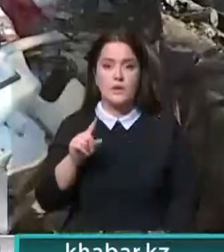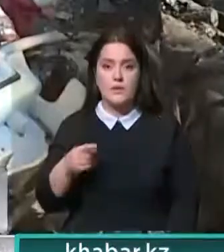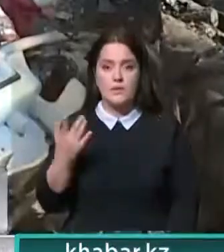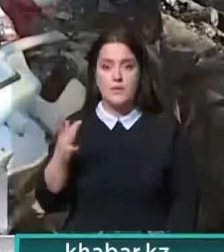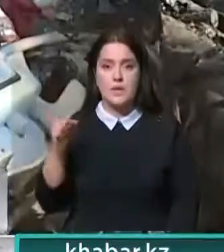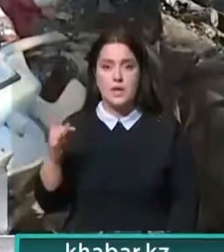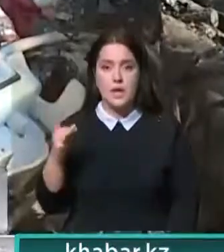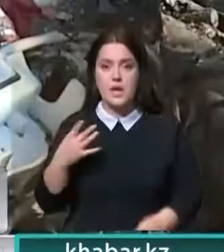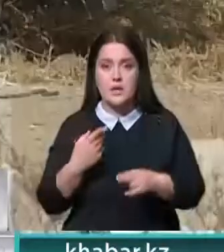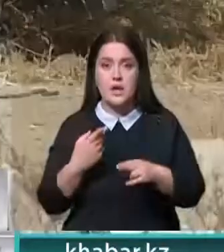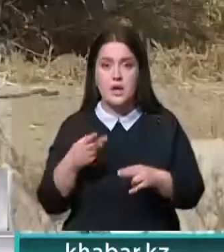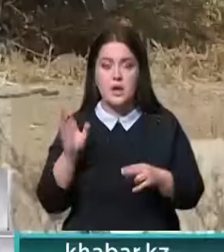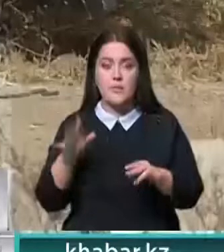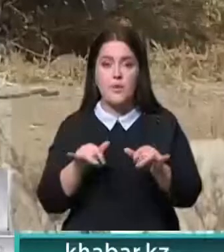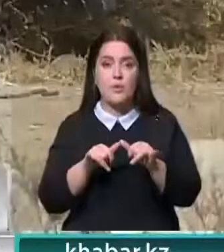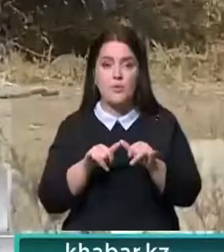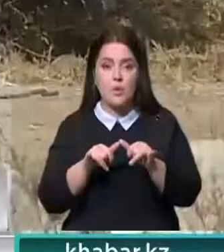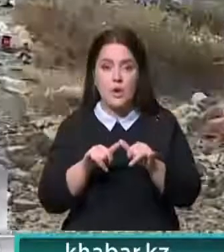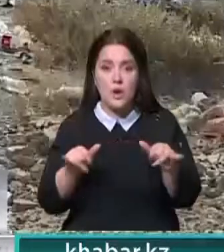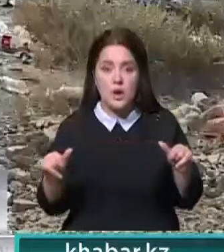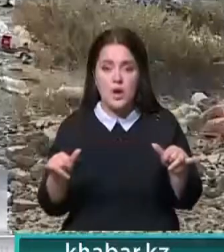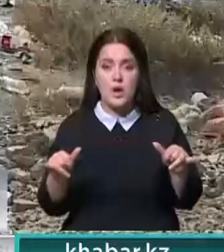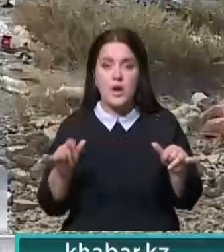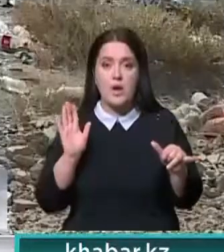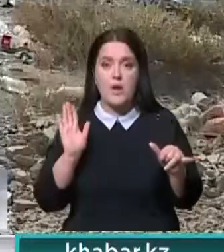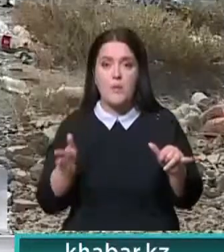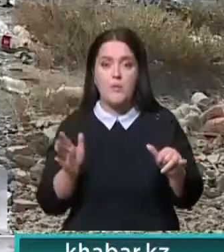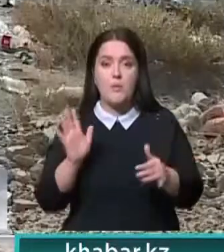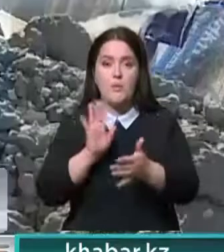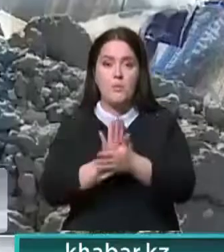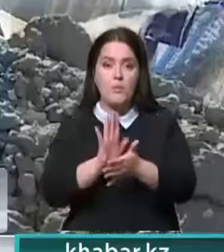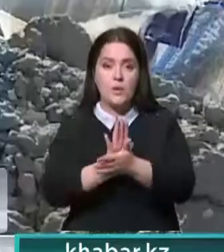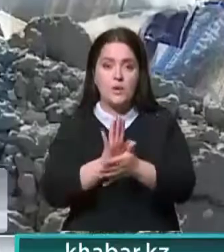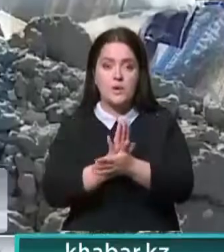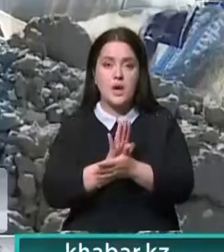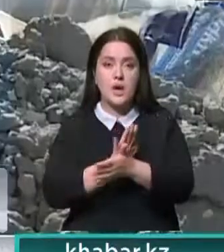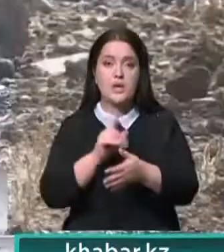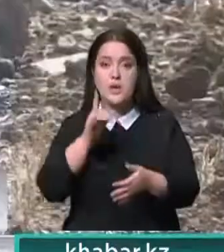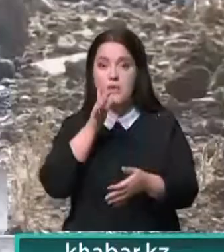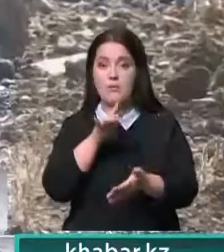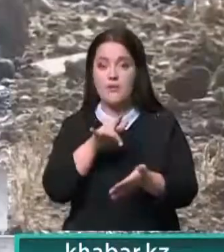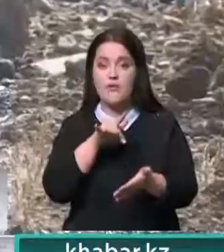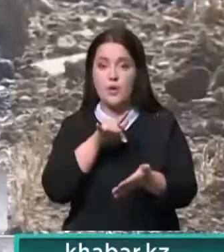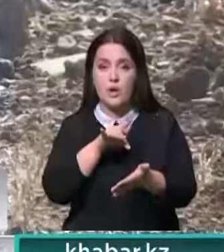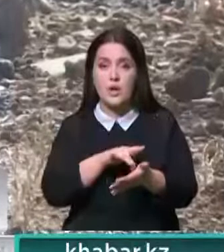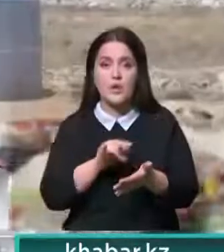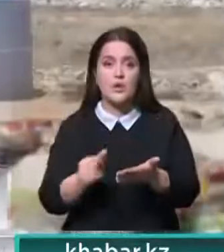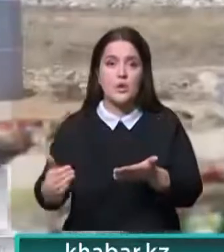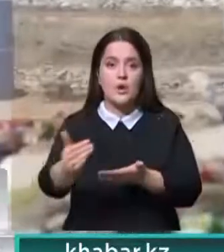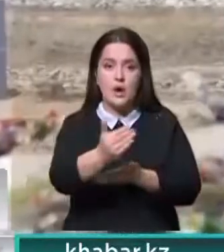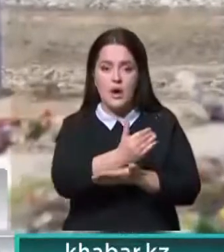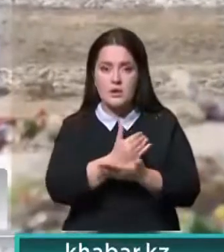увеличиться в 2,5 раза. Пропорционально этому вырастет также объем производимого мусора. Тем временем в городе